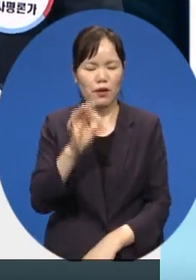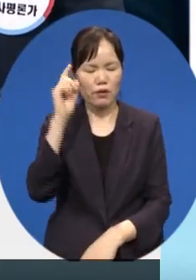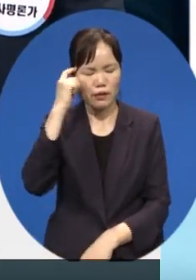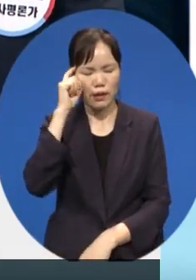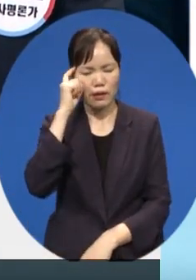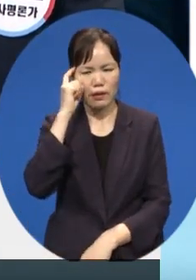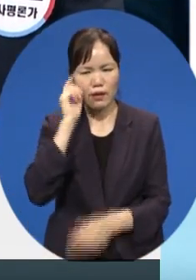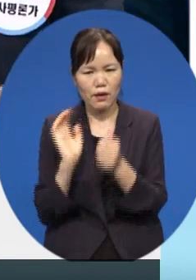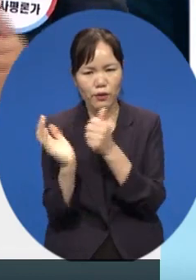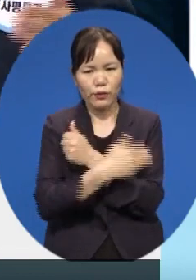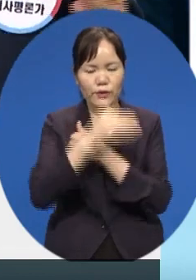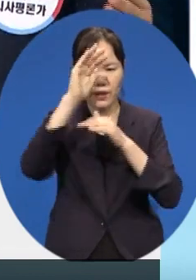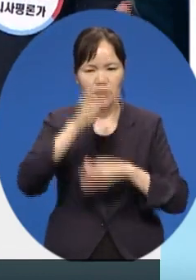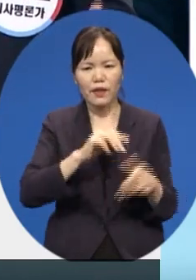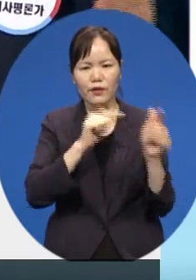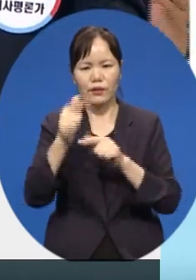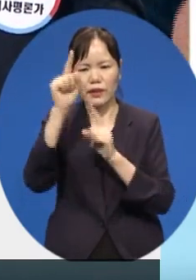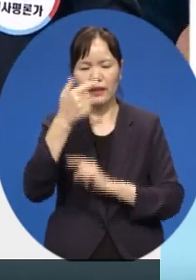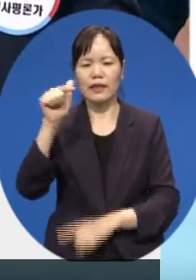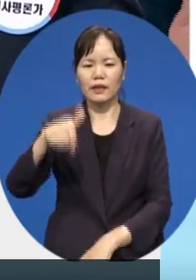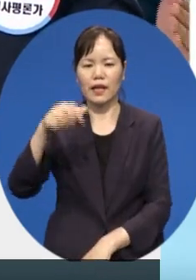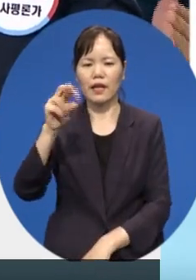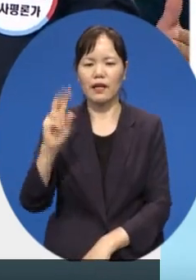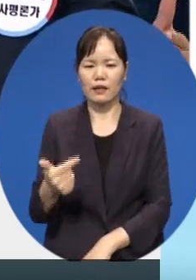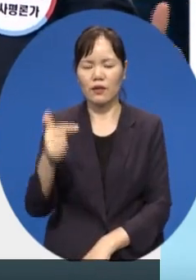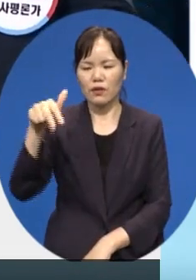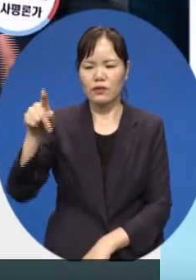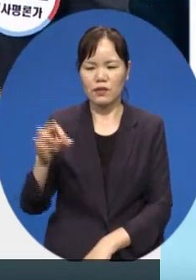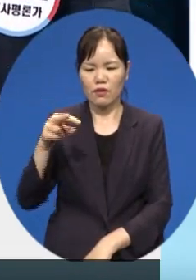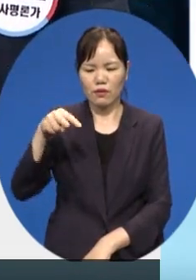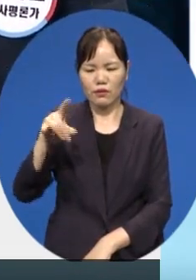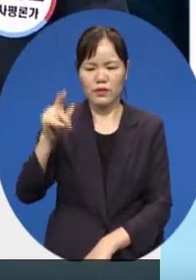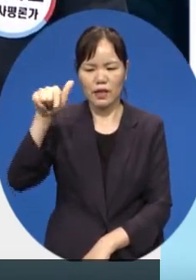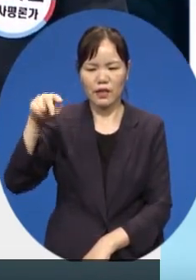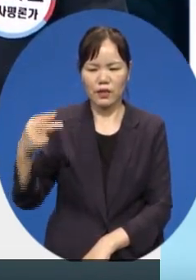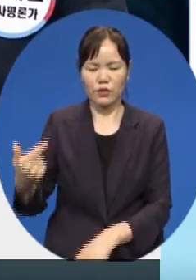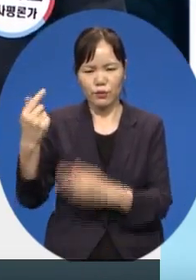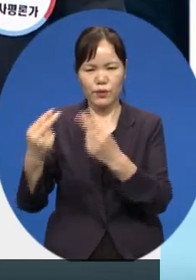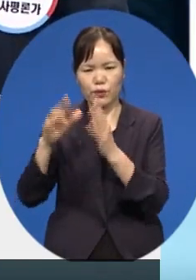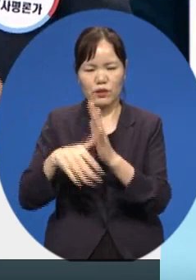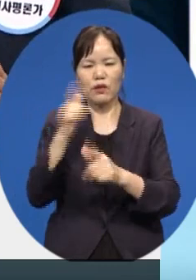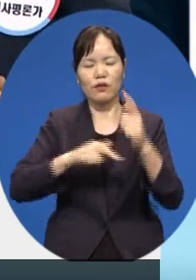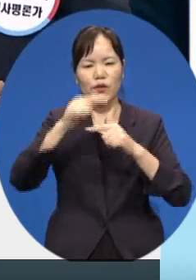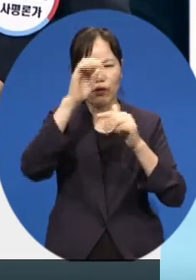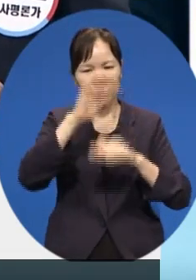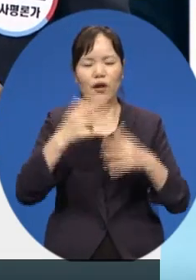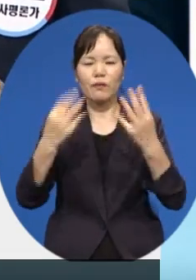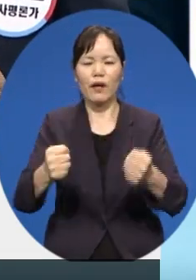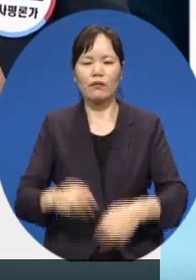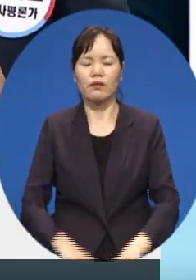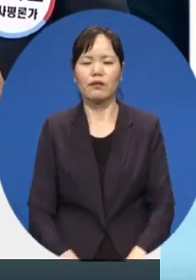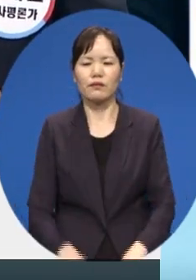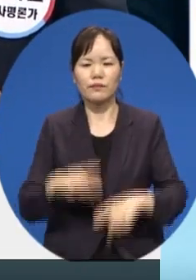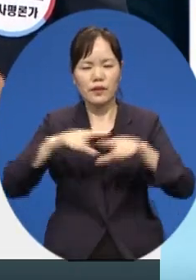다소 우호적인 내용들이 다른 이낙연, 정세균 두 후보보다는 분량이 좀 더 많았다는 거 아니겠습니까? 그리고 우리가 일반적으로